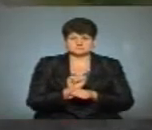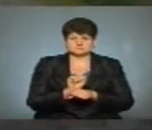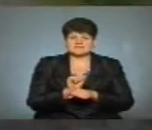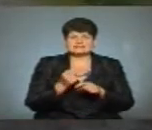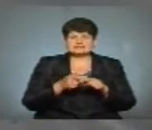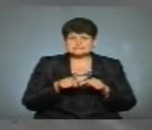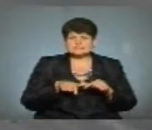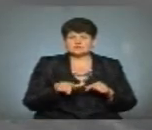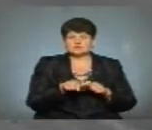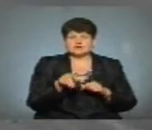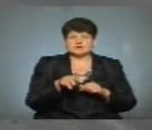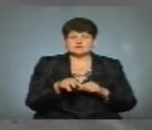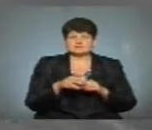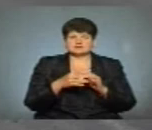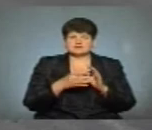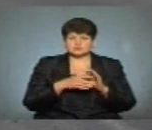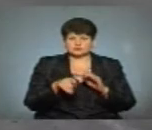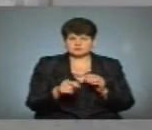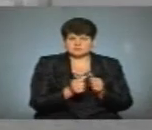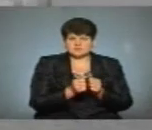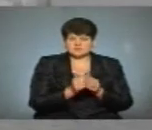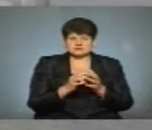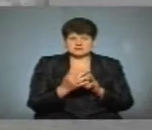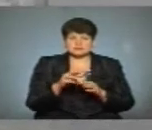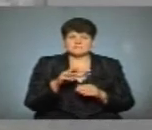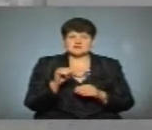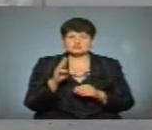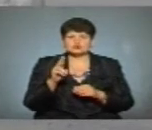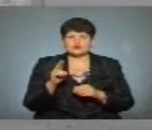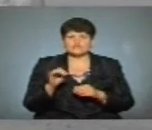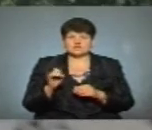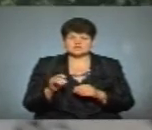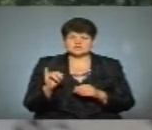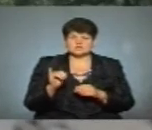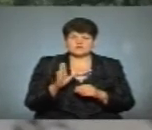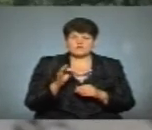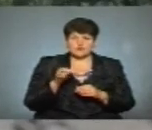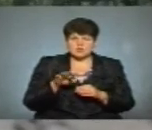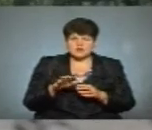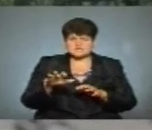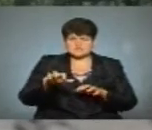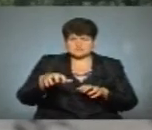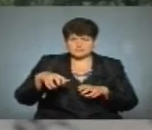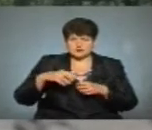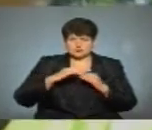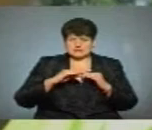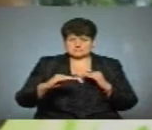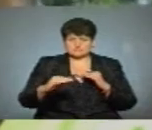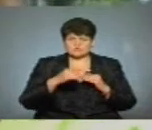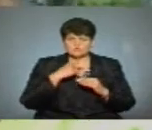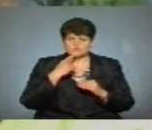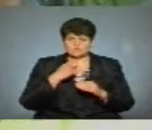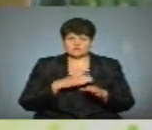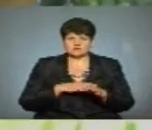Це дорога М-19. Тут, поблизу сіл Мишковичі та Воля, 7-ї години знімають асфальт, каже виконроб